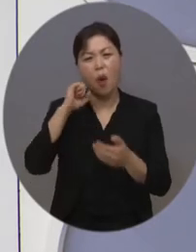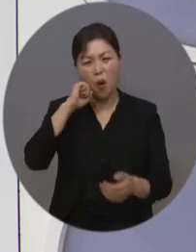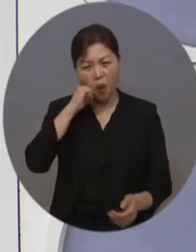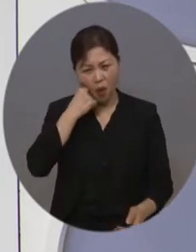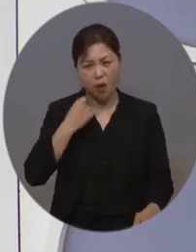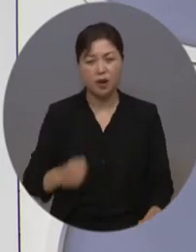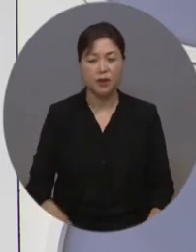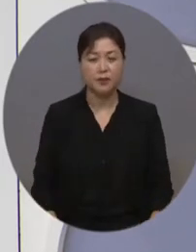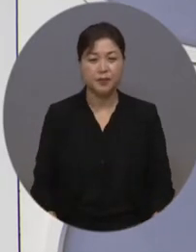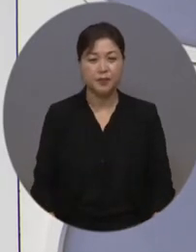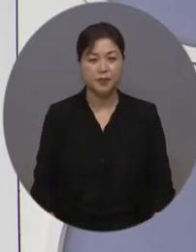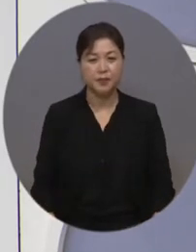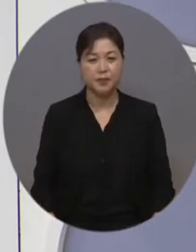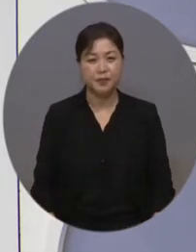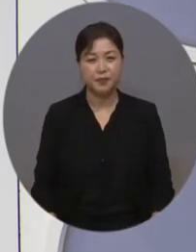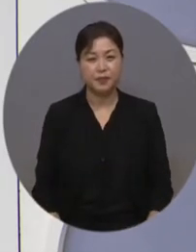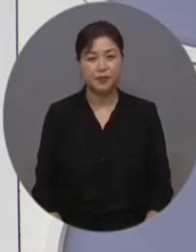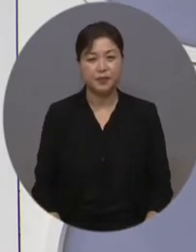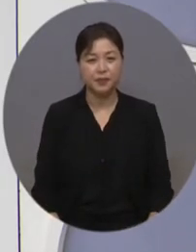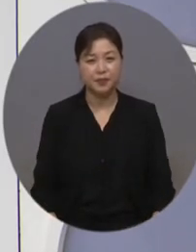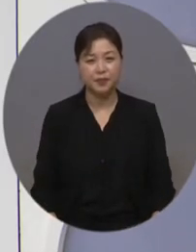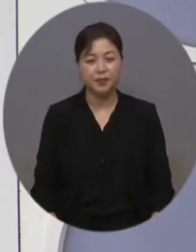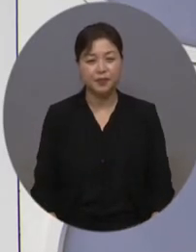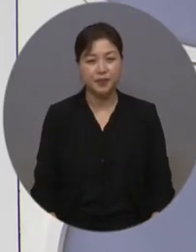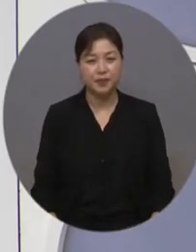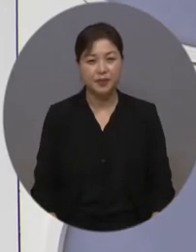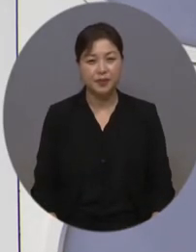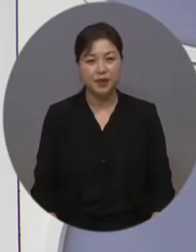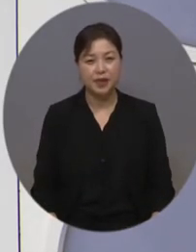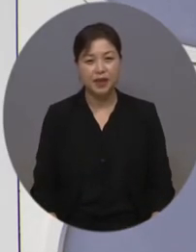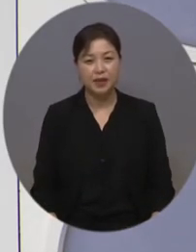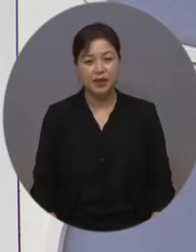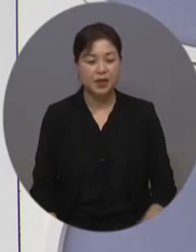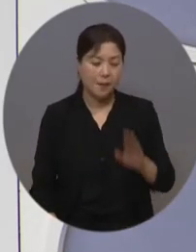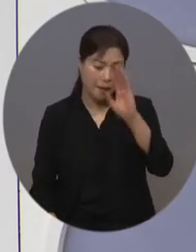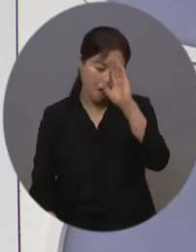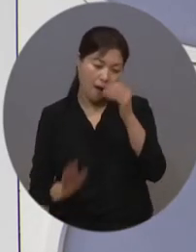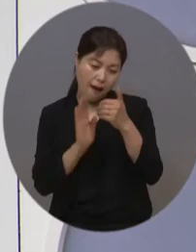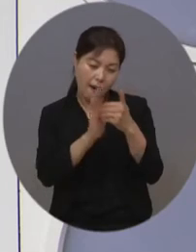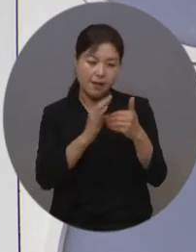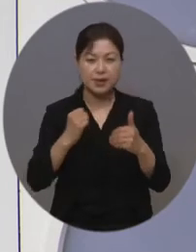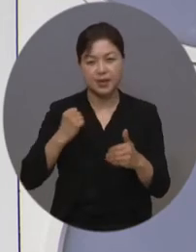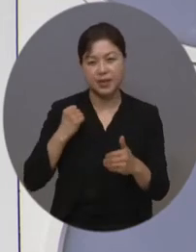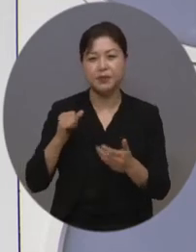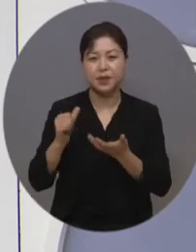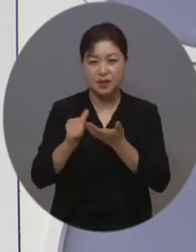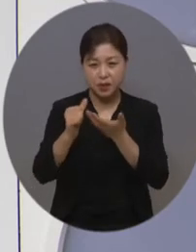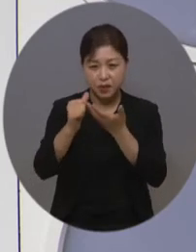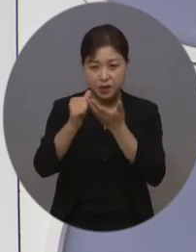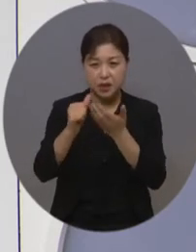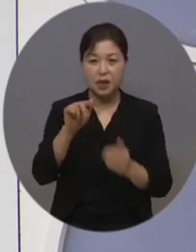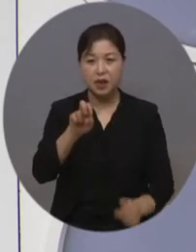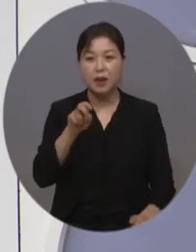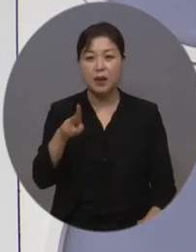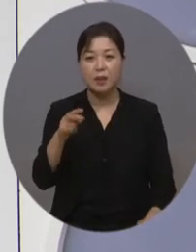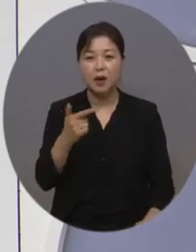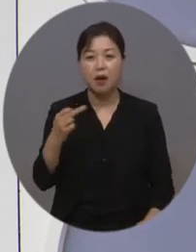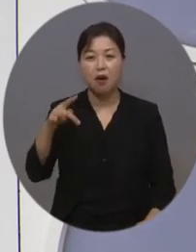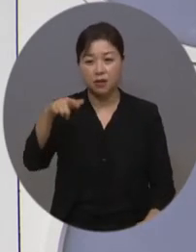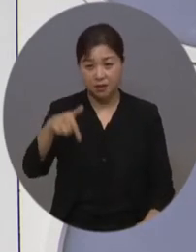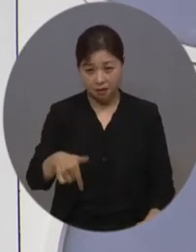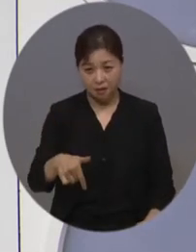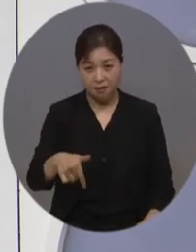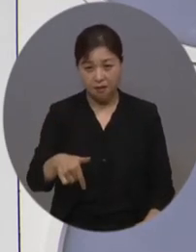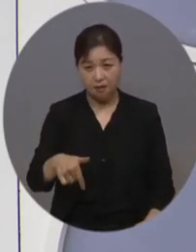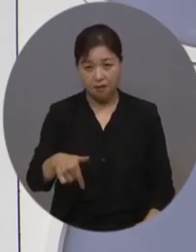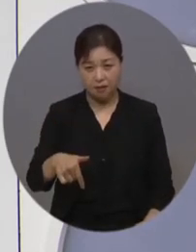것들이 대충 이제 면역력을 키운다. 그러니까 우리 생활 전반이 면역력을 키우는데 정말